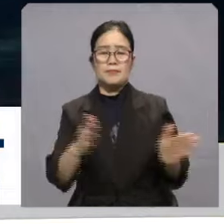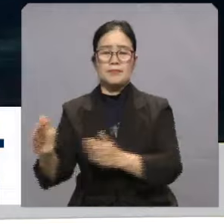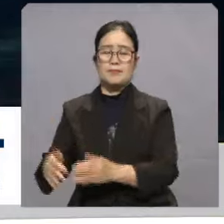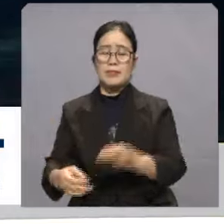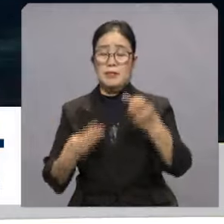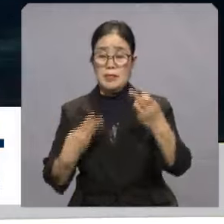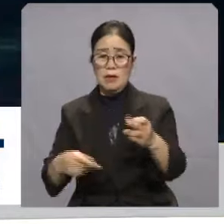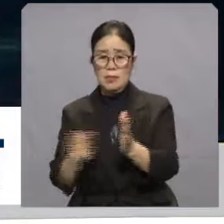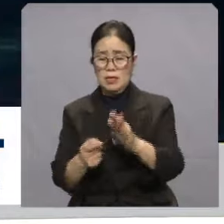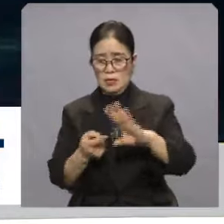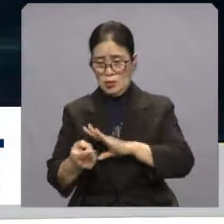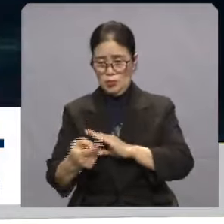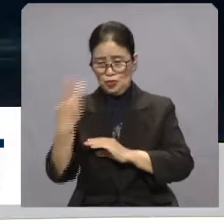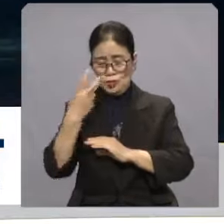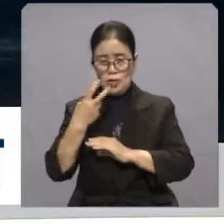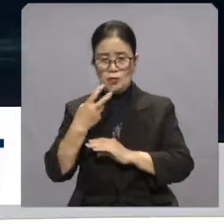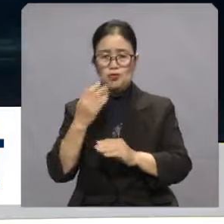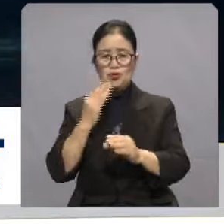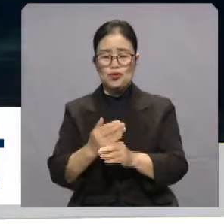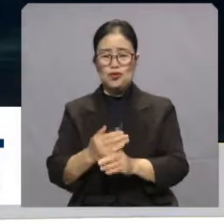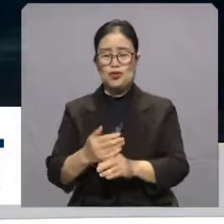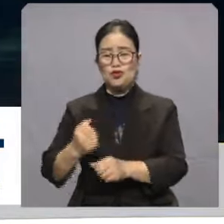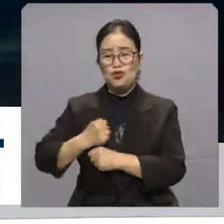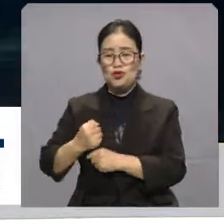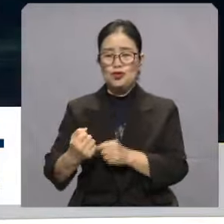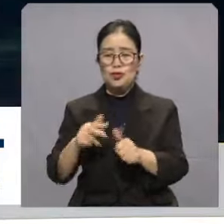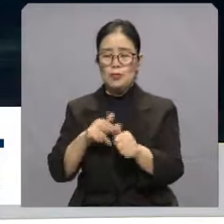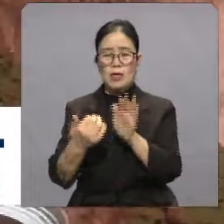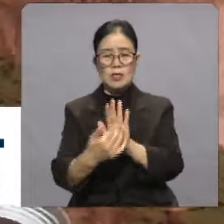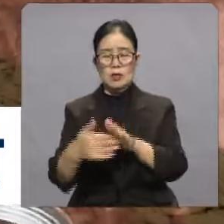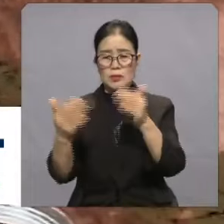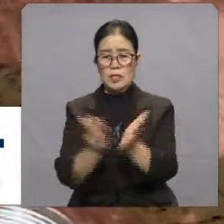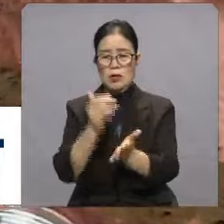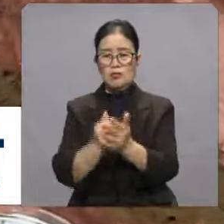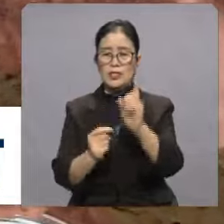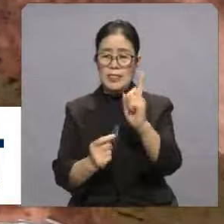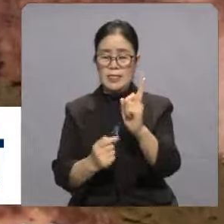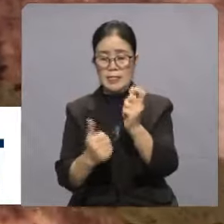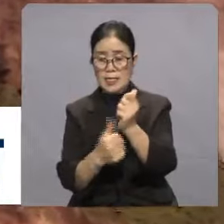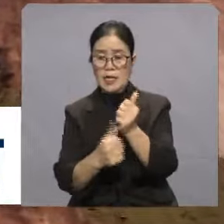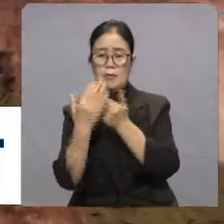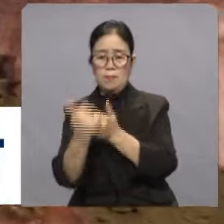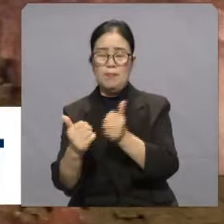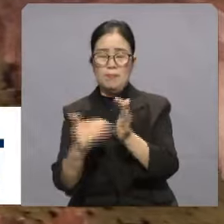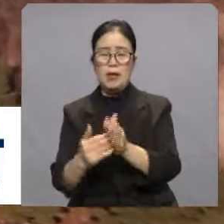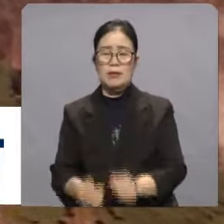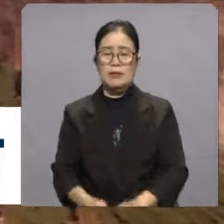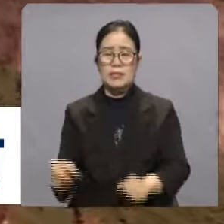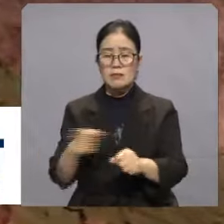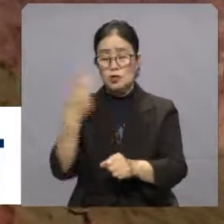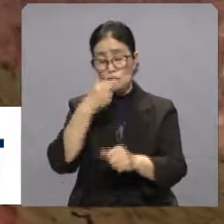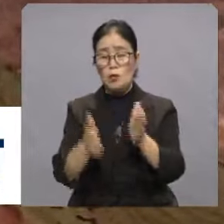123 비상 개엄 사태를 수사하는 검찰이 정성우 국군 방첩 사령부 처장을 소환했습니다 검찰 비상 개엄 특별